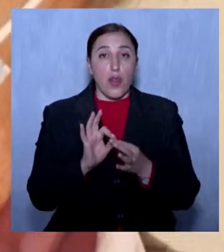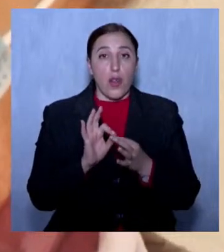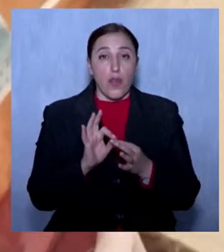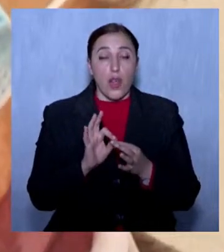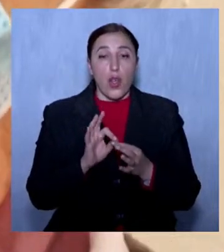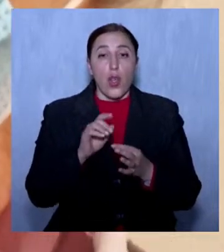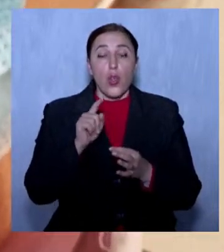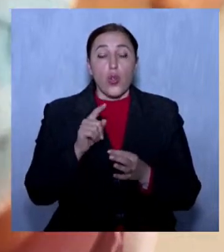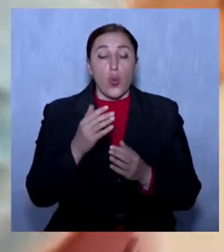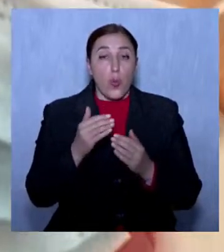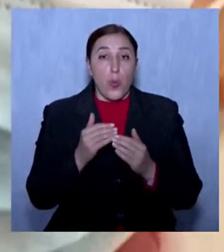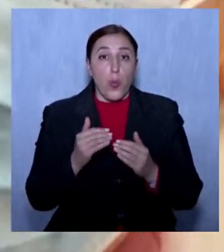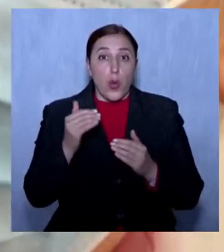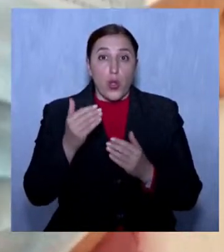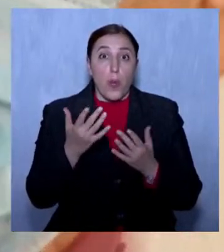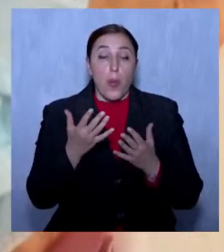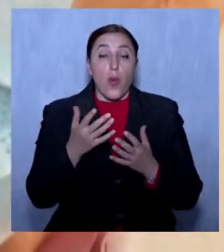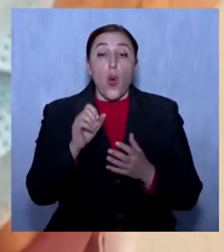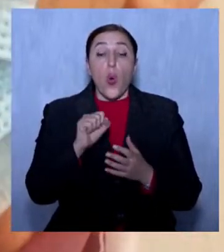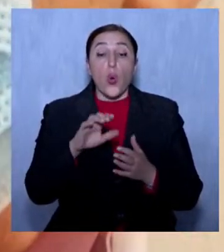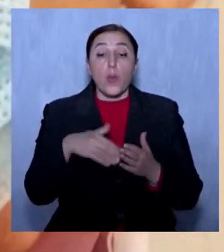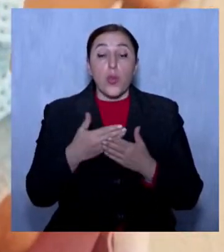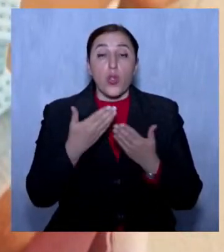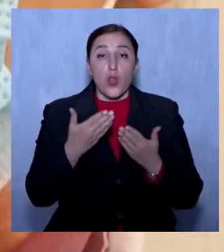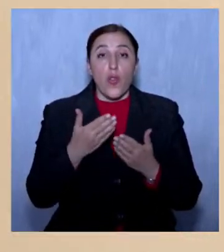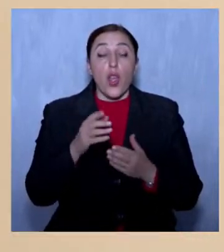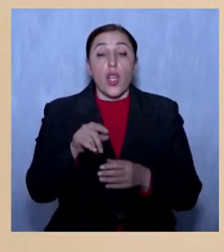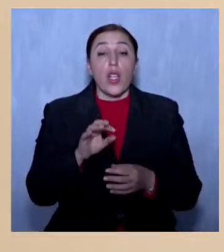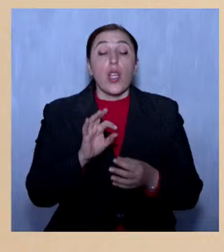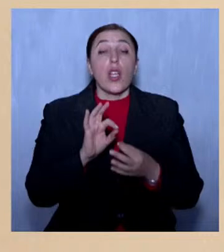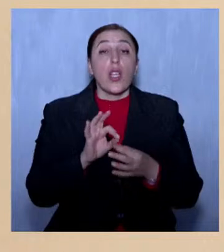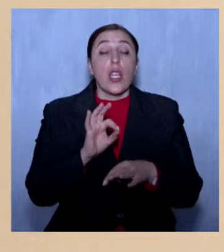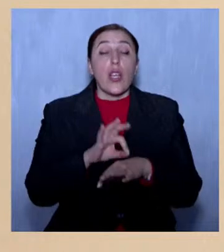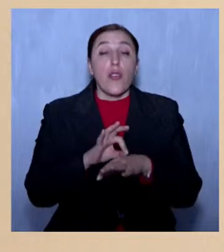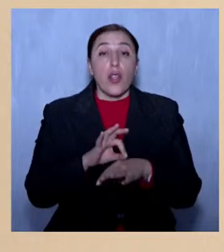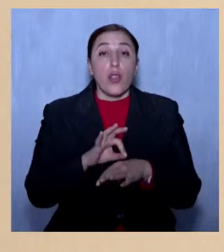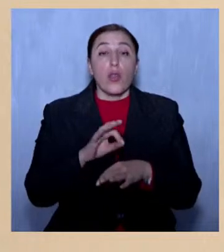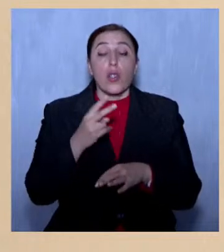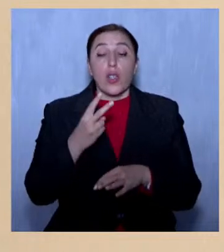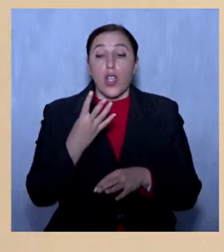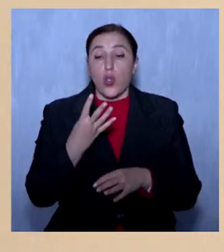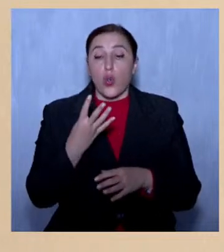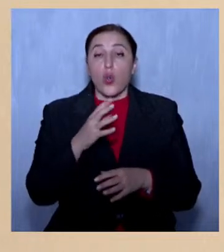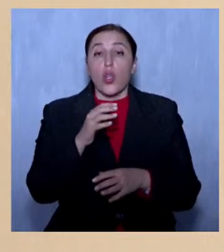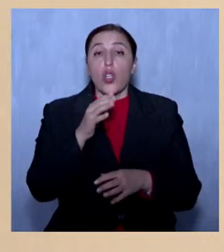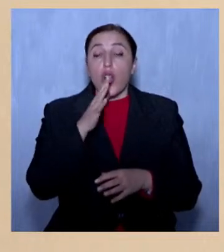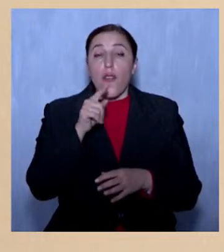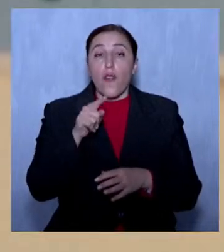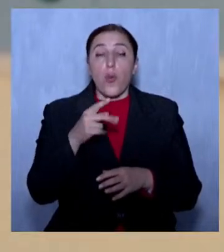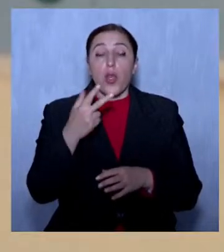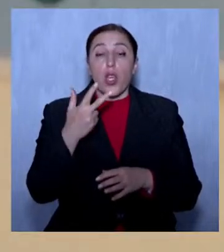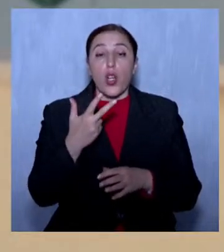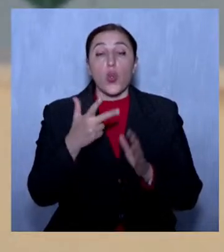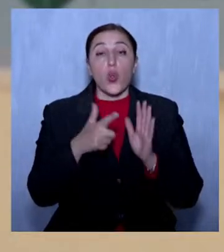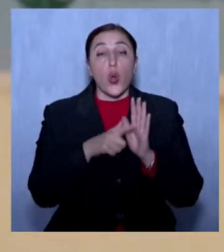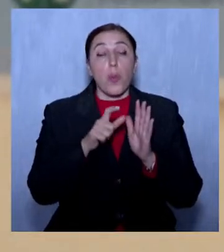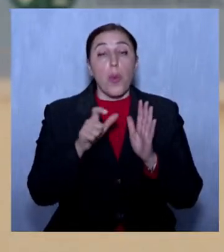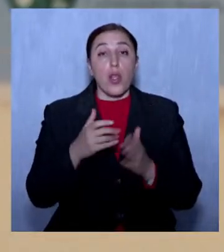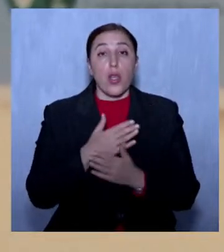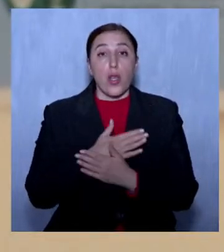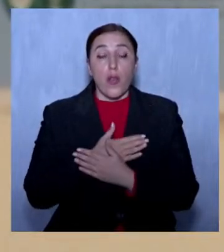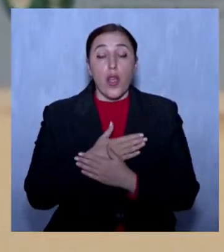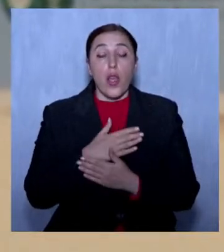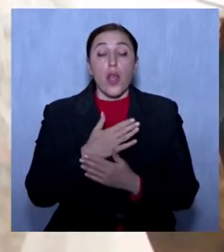սա ամենաբարձր ցուցանիշն է օգոստոսից ի վեր։ Հիվանդության հետևանքով վերջին 24 ժամվա ընթացքում մահացել է 37 մարդ,